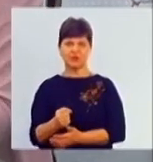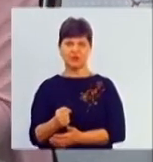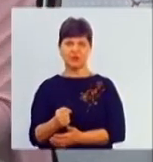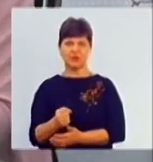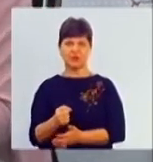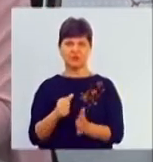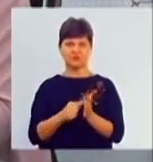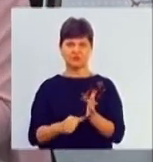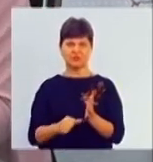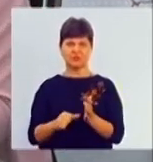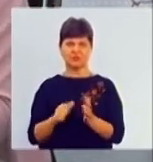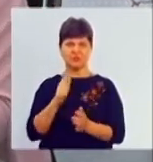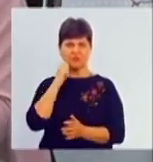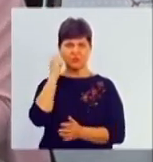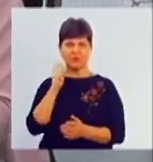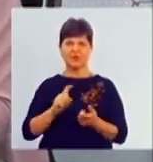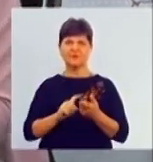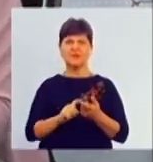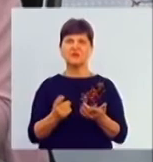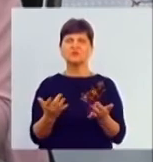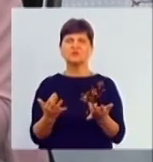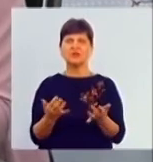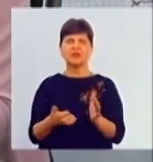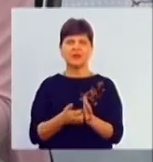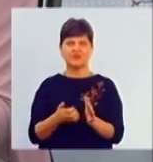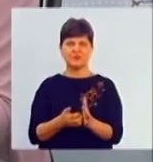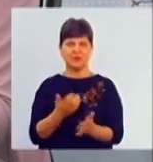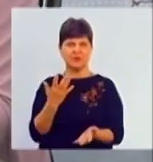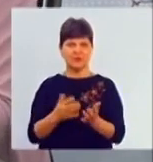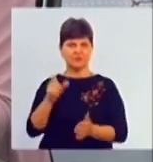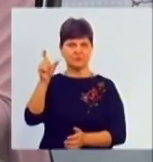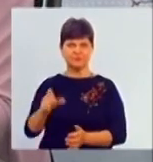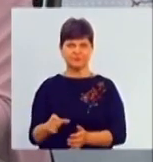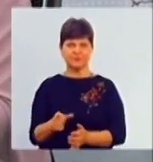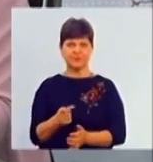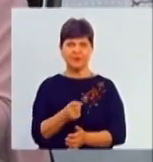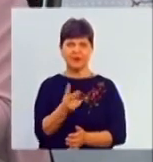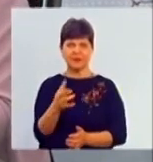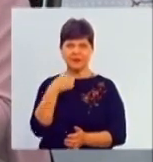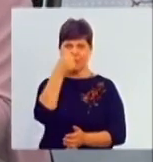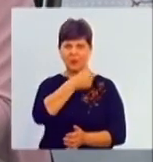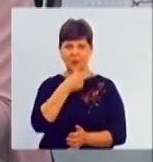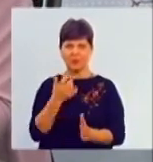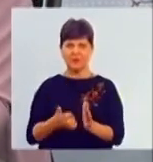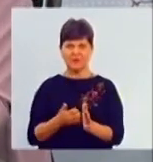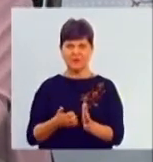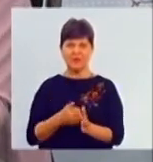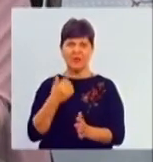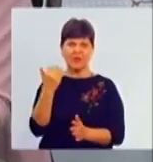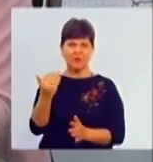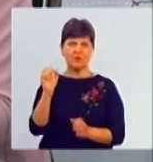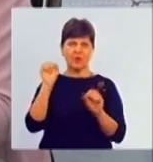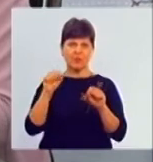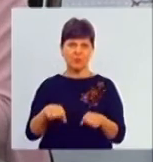років, в залежності від того, скільки їй не вистачає. Якщо людині не вистачає якусь невелику кількість років, вона може в кінці кінців просто